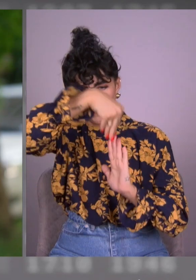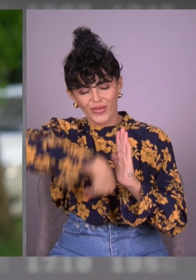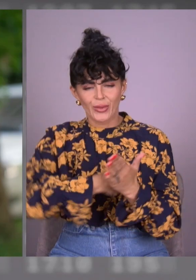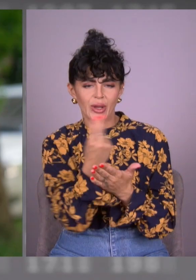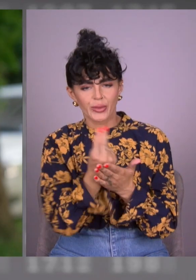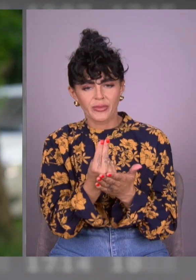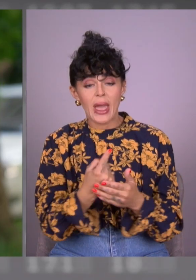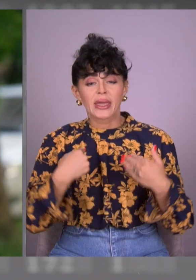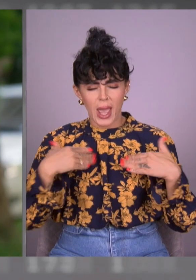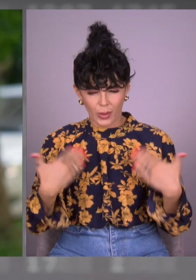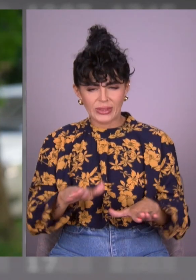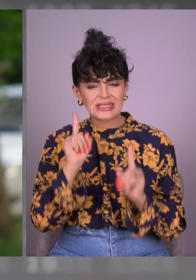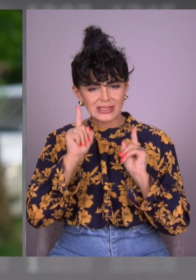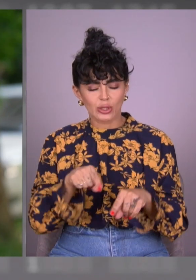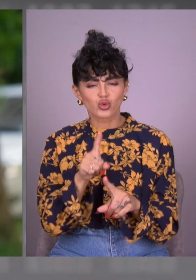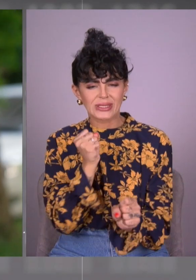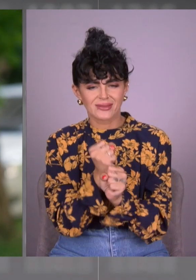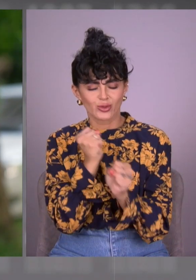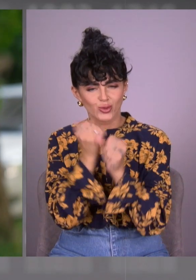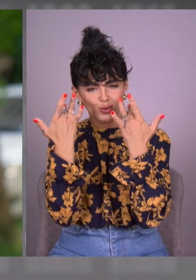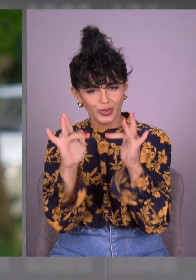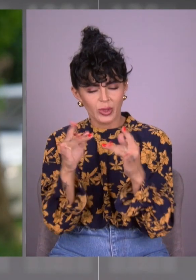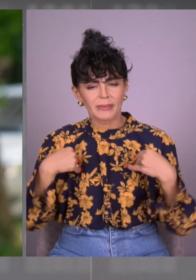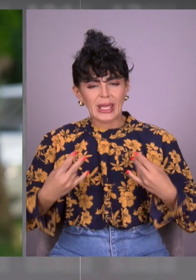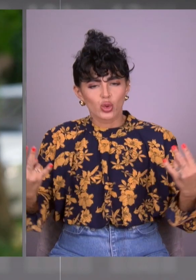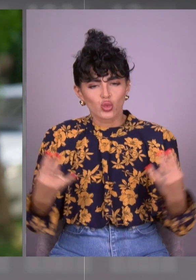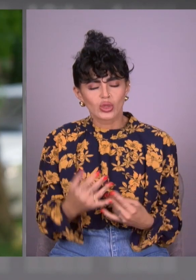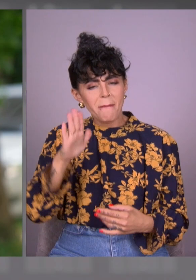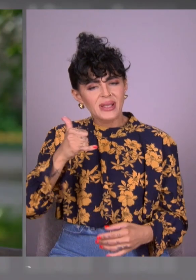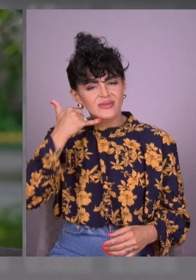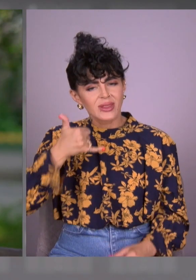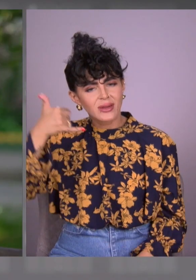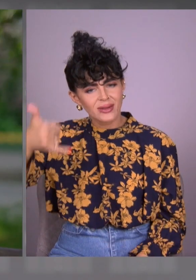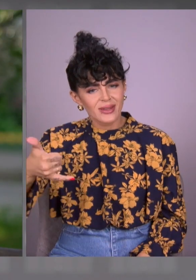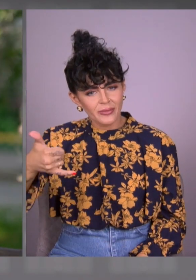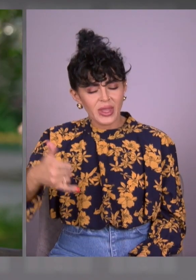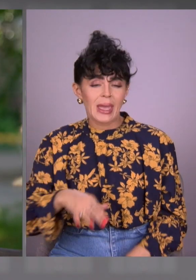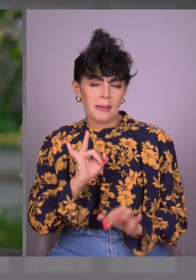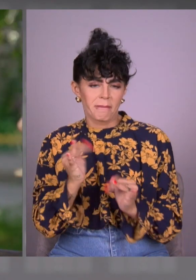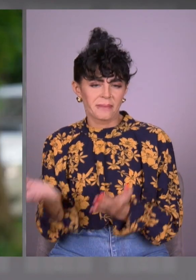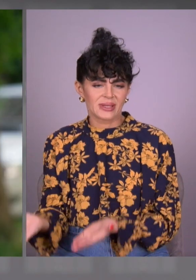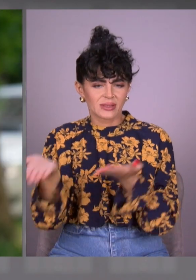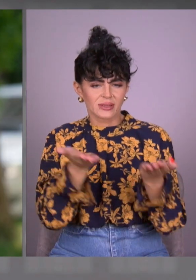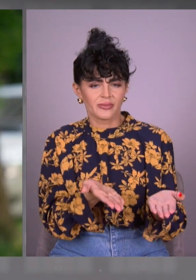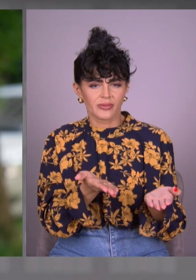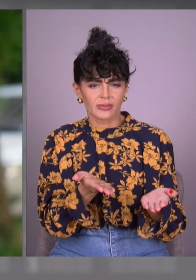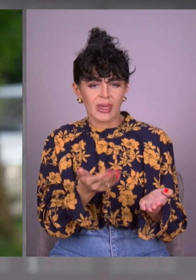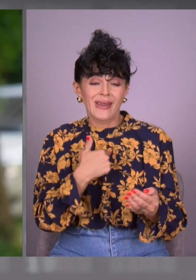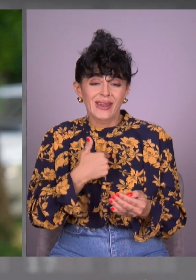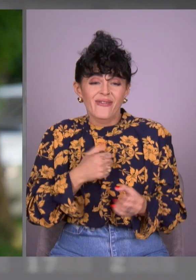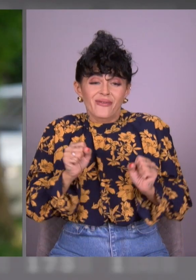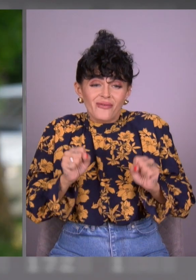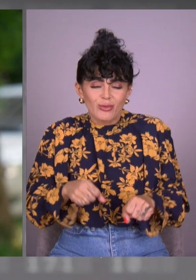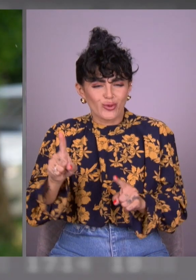Сашка, але перед цим ми маємо подзвонити йому, хвилююся, і запросити його. Дуже сподіваюся, що він